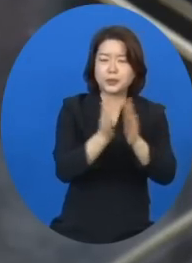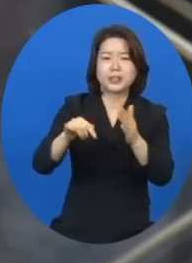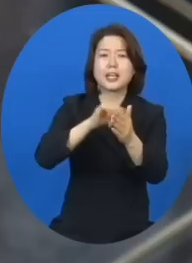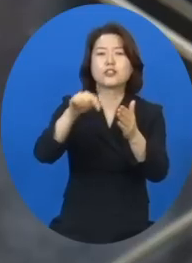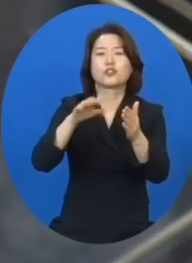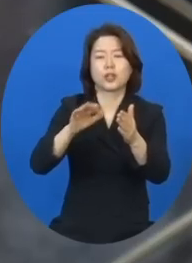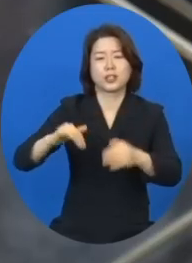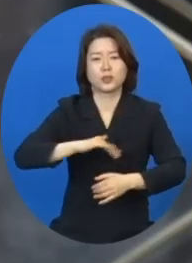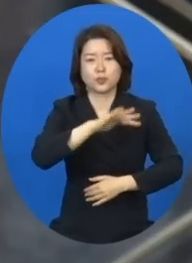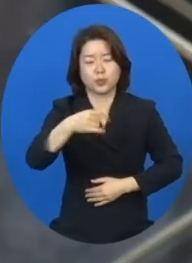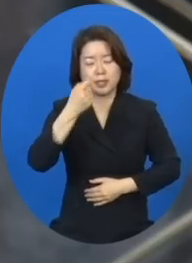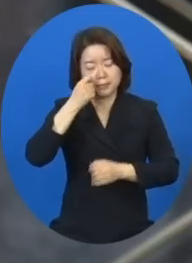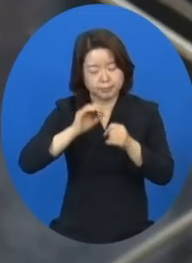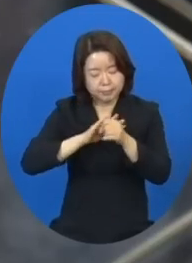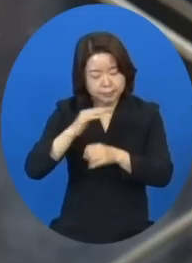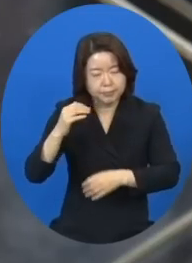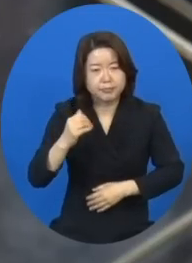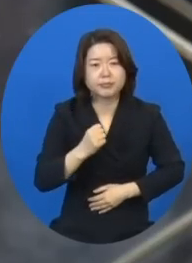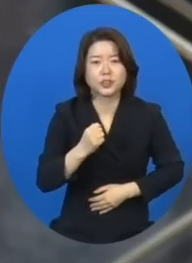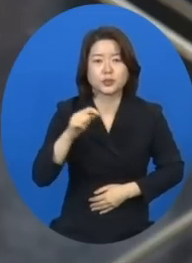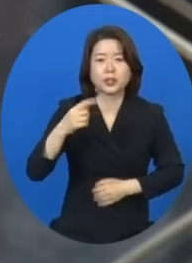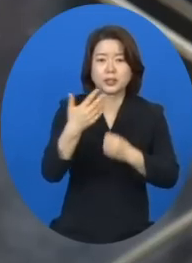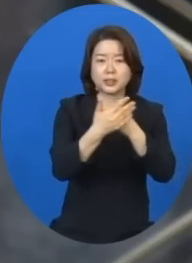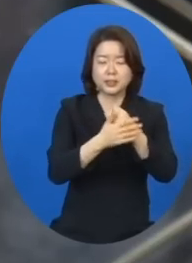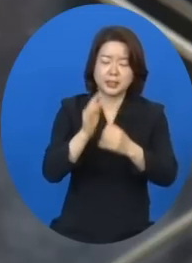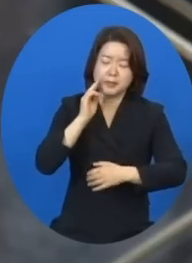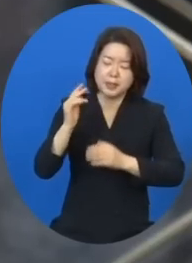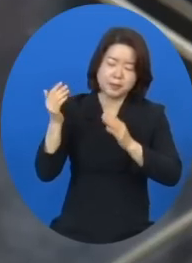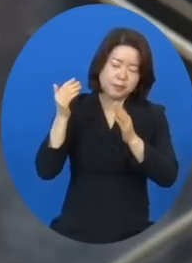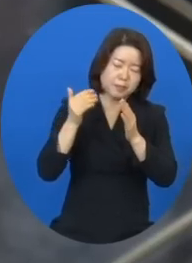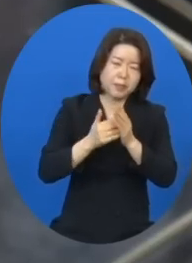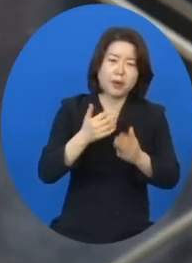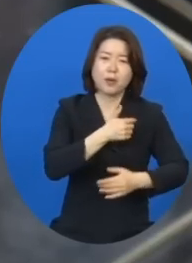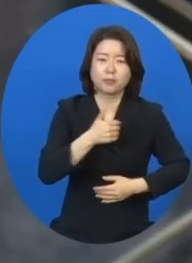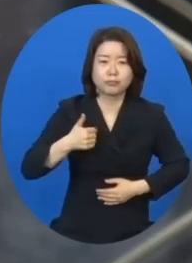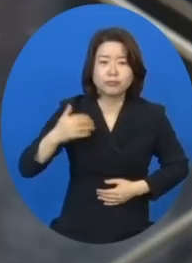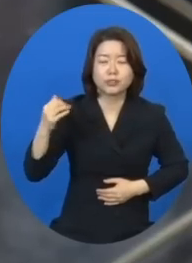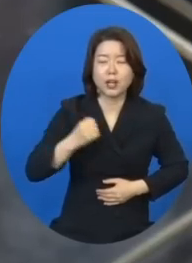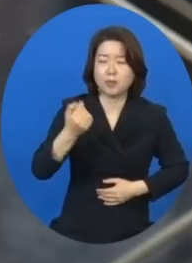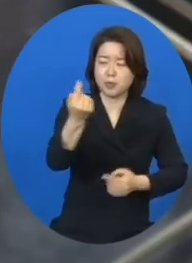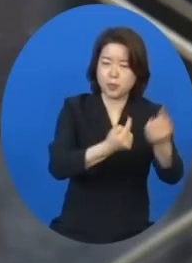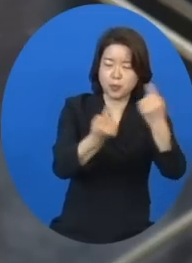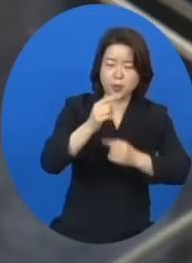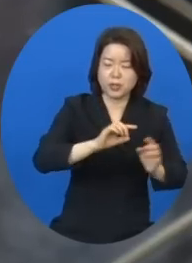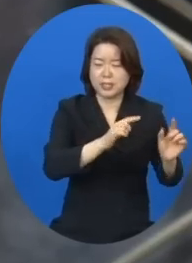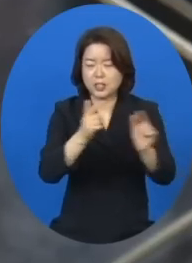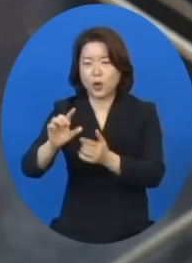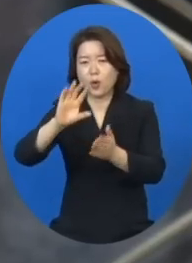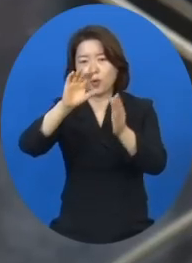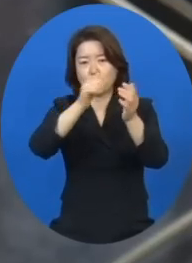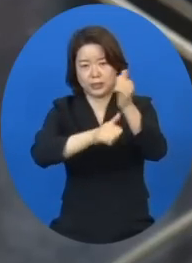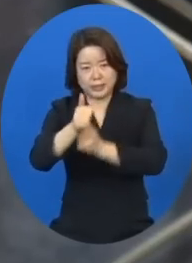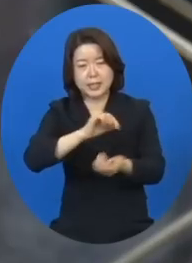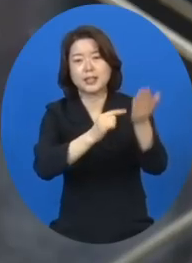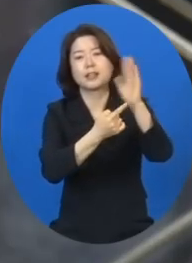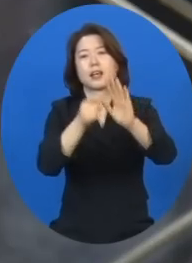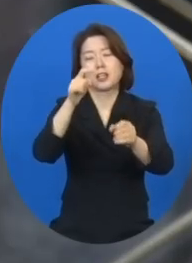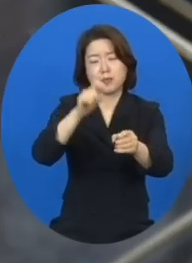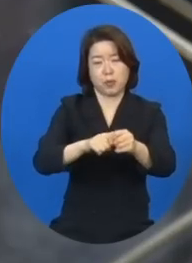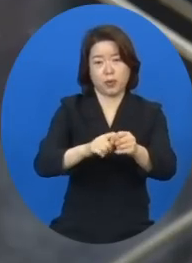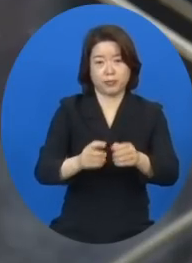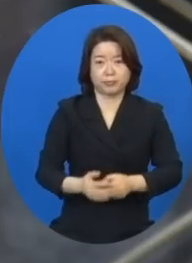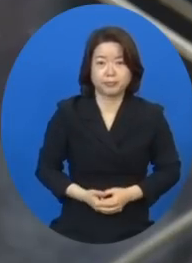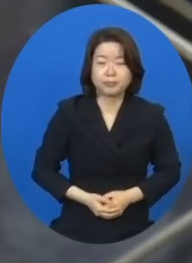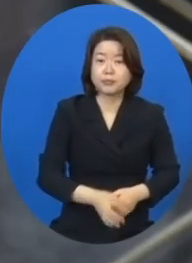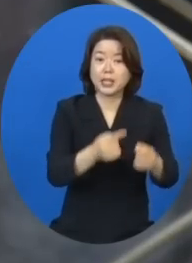우리에게 자비하심으로써 그 은혜의 지극히 풍성함을 오는 여러 세대에 나타내려 하심이라. 첫째로 기도할